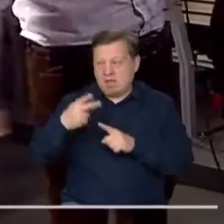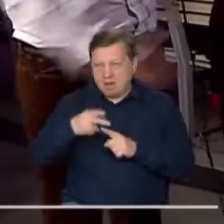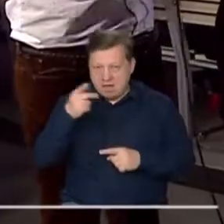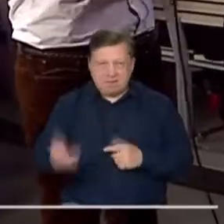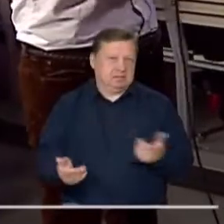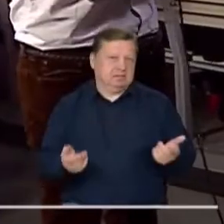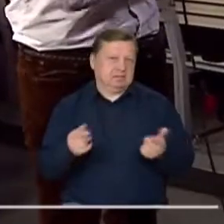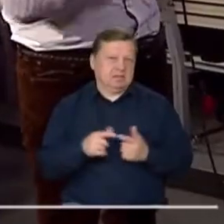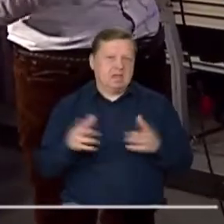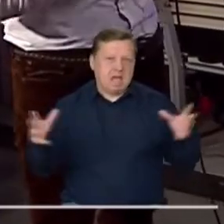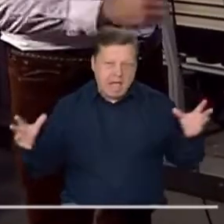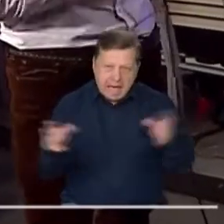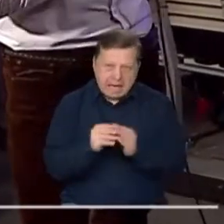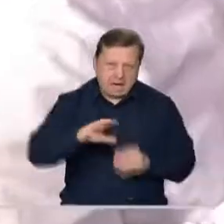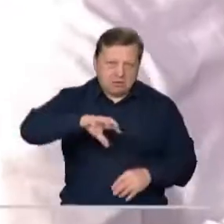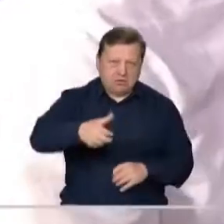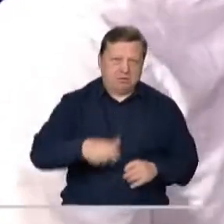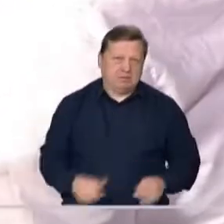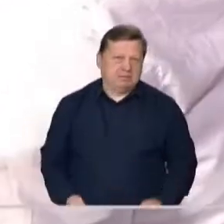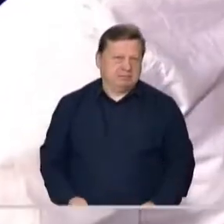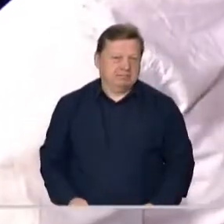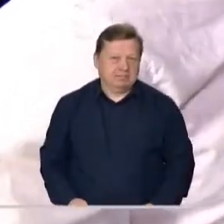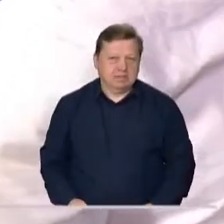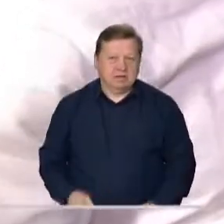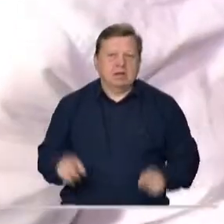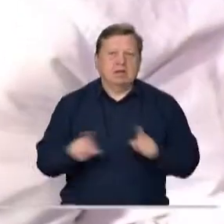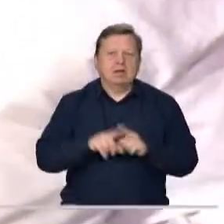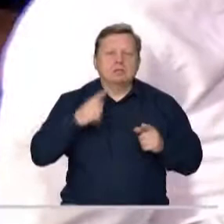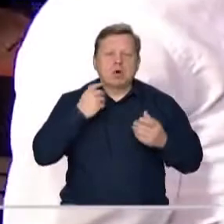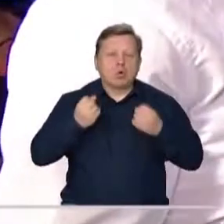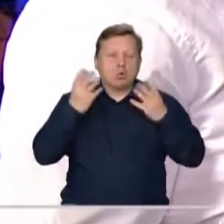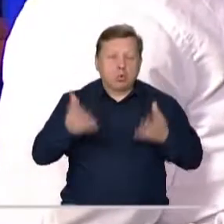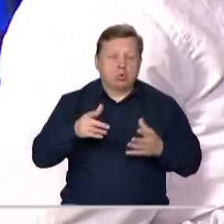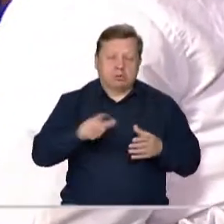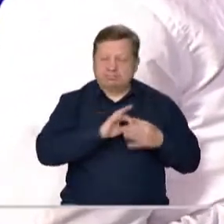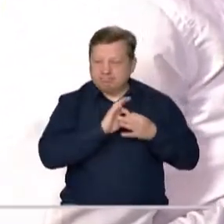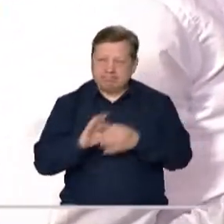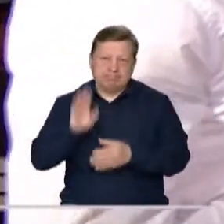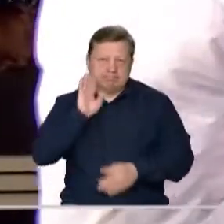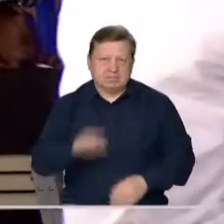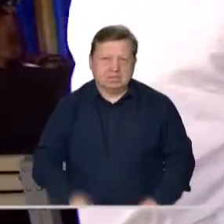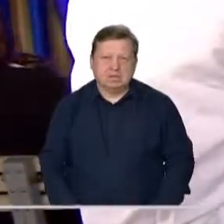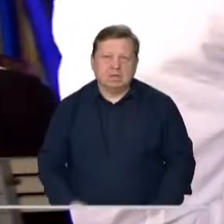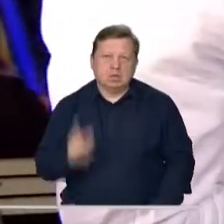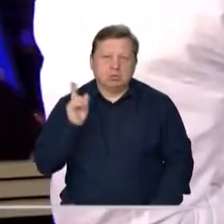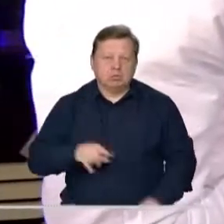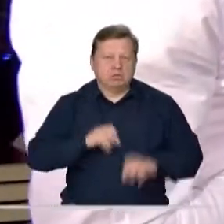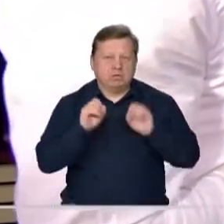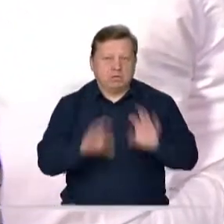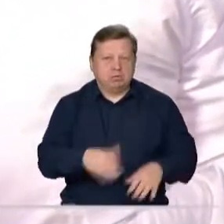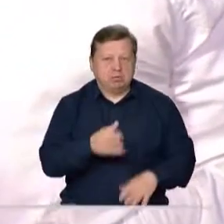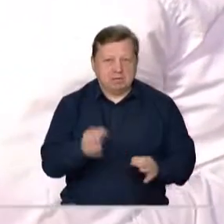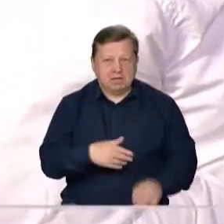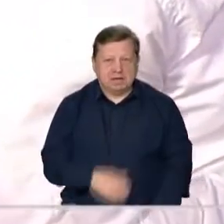żebyśmy się jeszcze trzymali razem przez długie lata. Żeby kultura przetrwała. Dokładnie. Panowie, muszę was wypuścić, bo inaczej koncert się